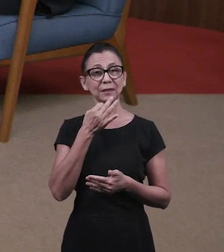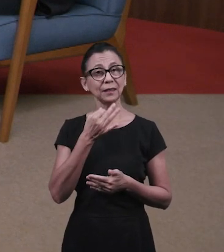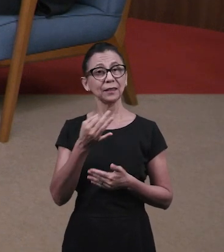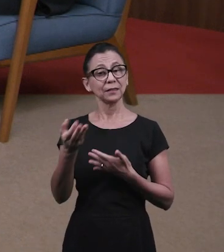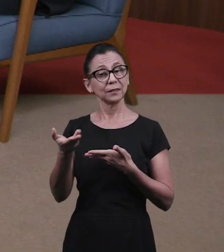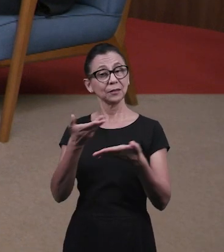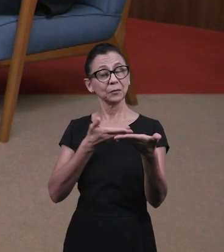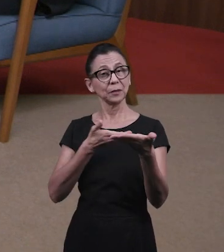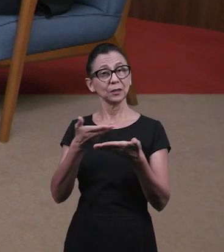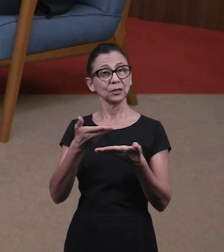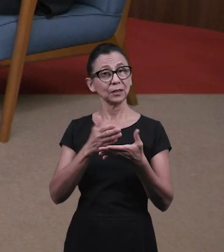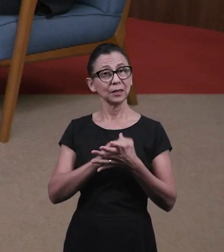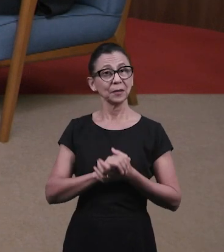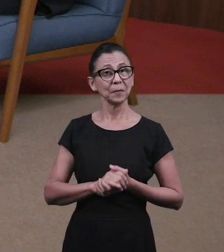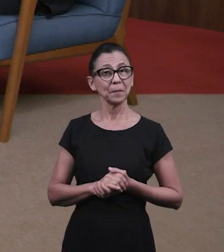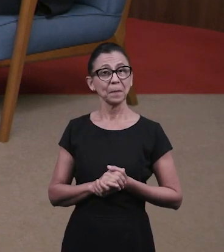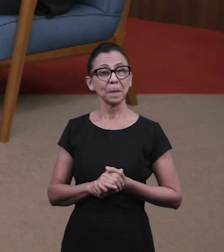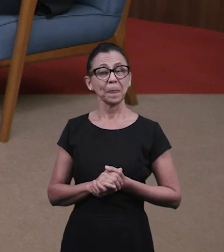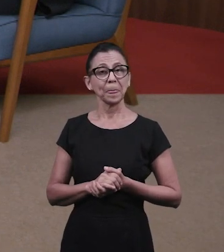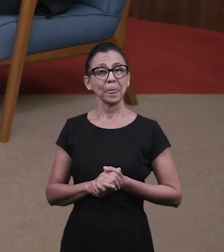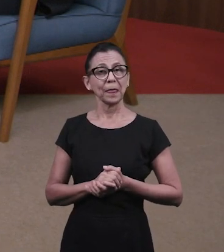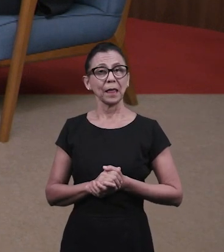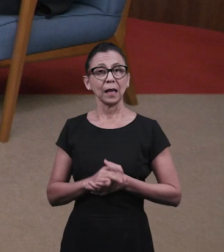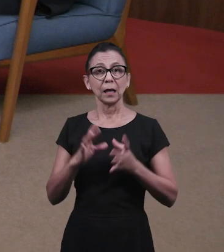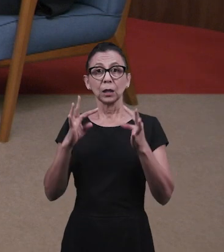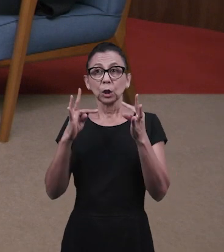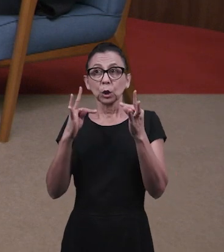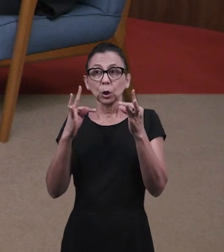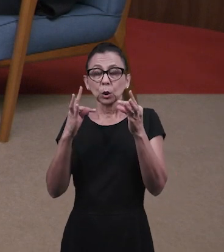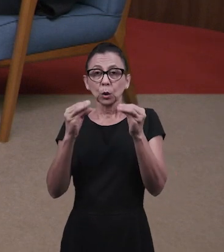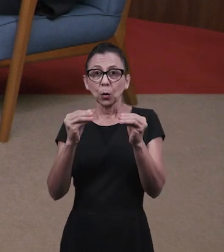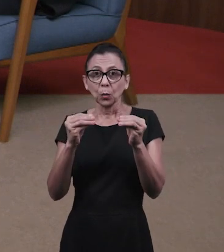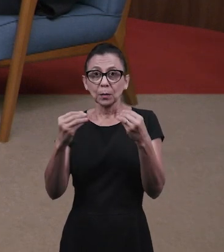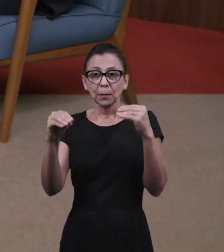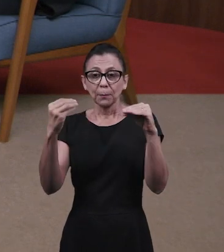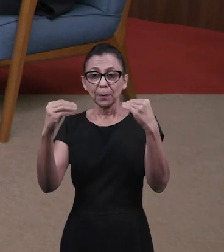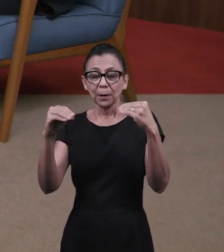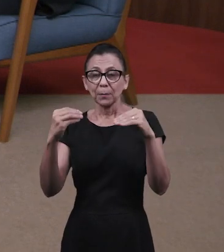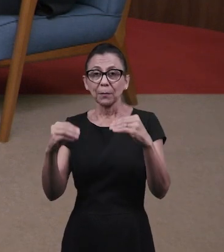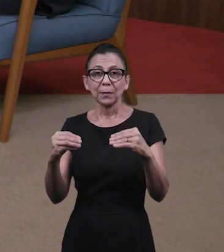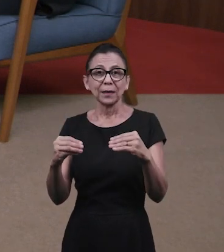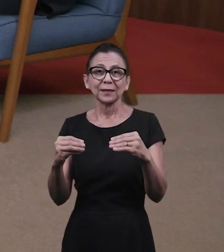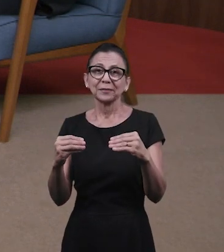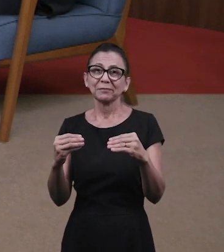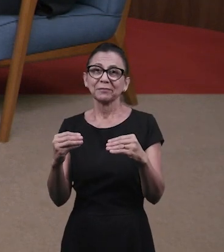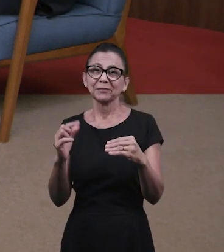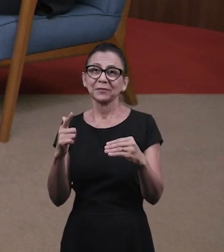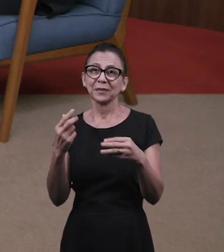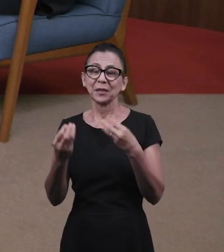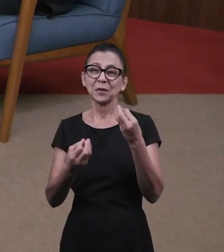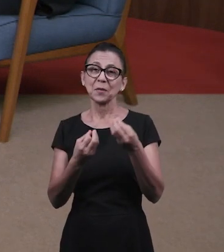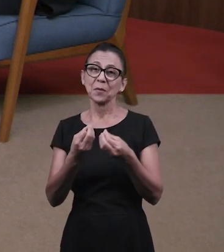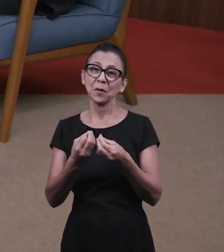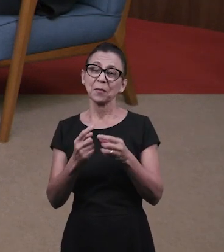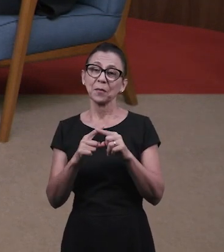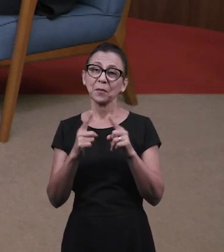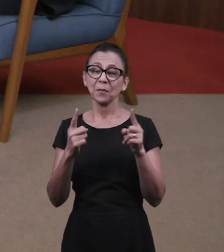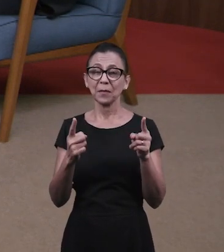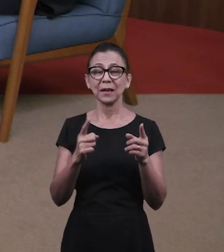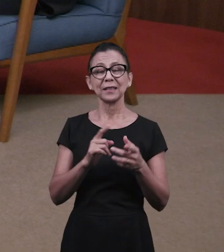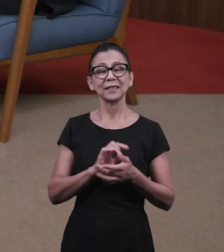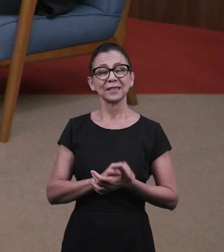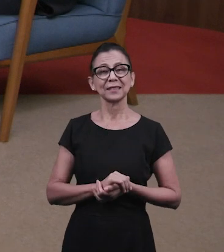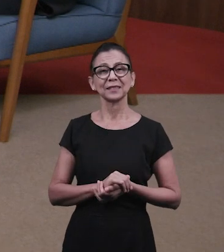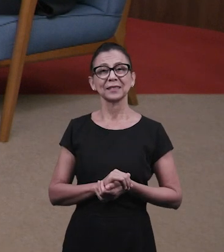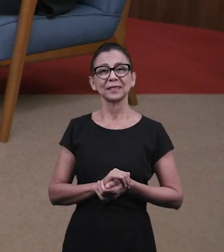pouvons partager. Naturellement, nous n'avons pas le temps de partager tous les messages qui nous seront envoyés, mais